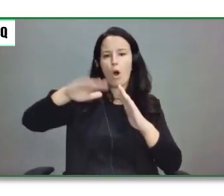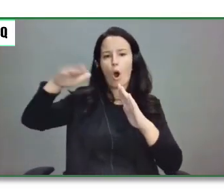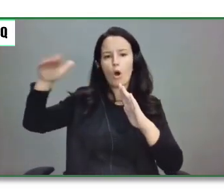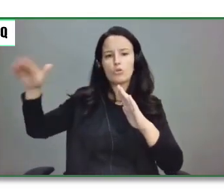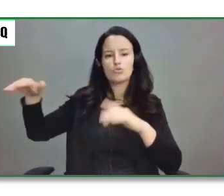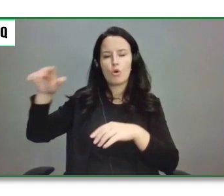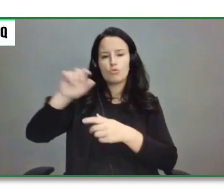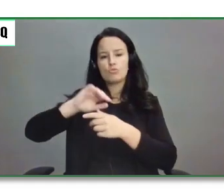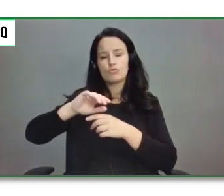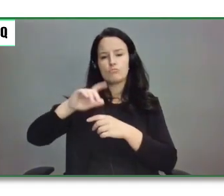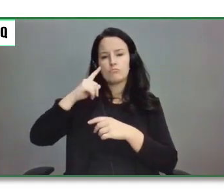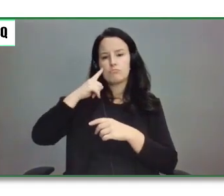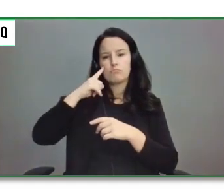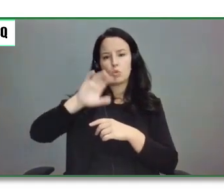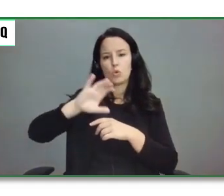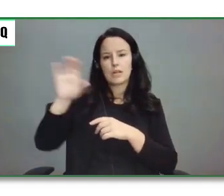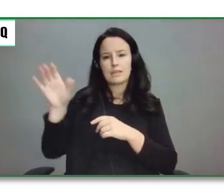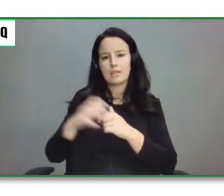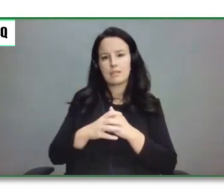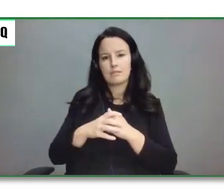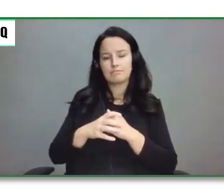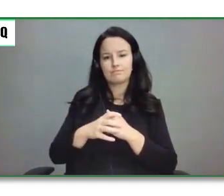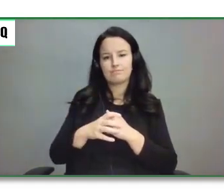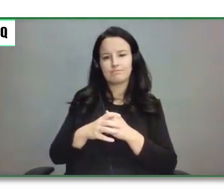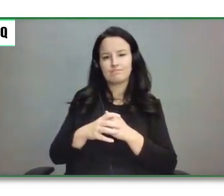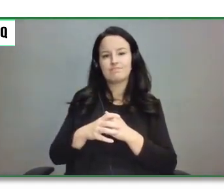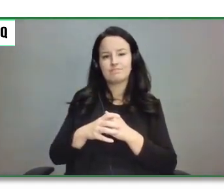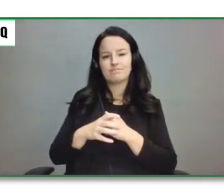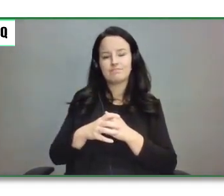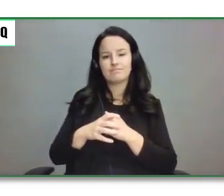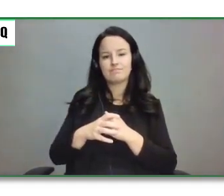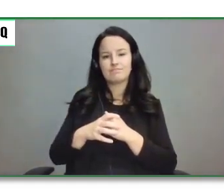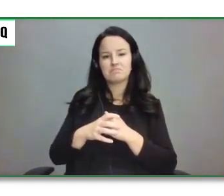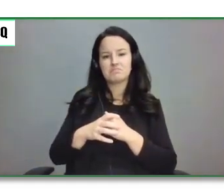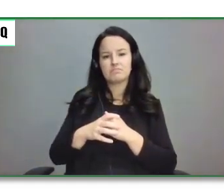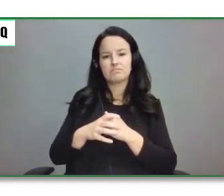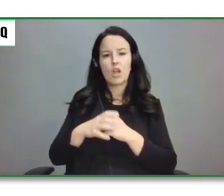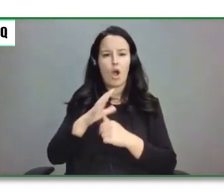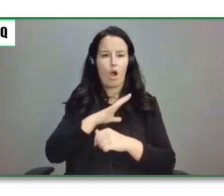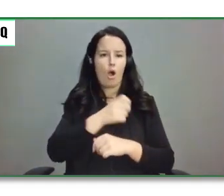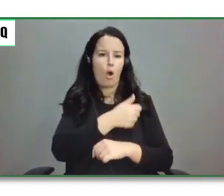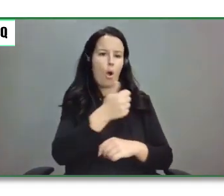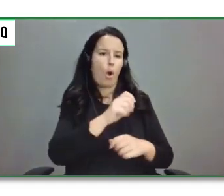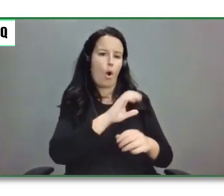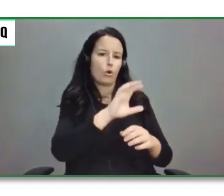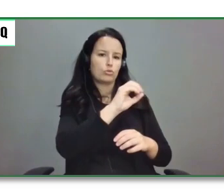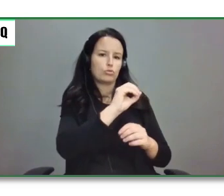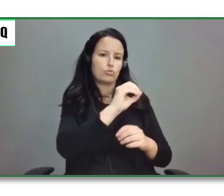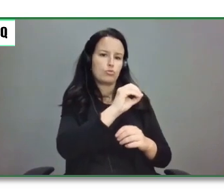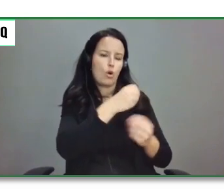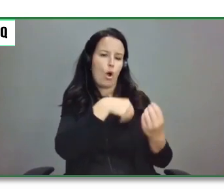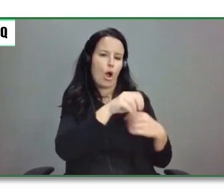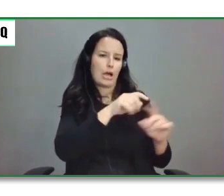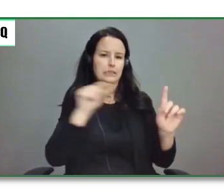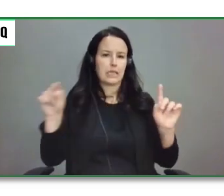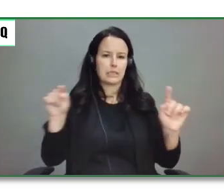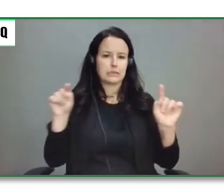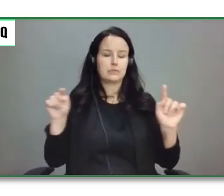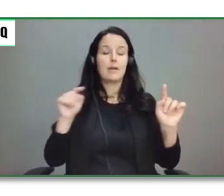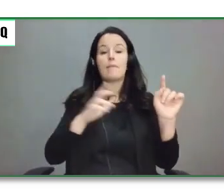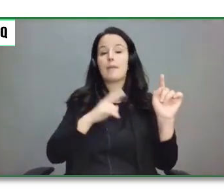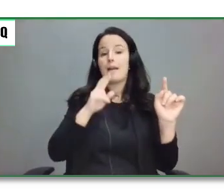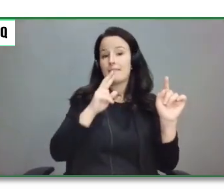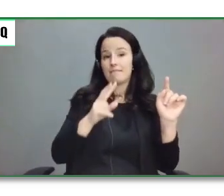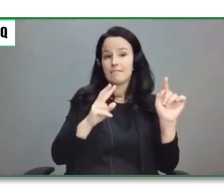est leur organisme frère. Le Chris fait le même travail que l'organisme des Rocheuses. La seule différence, c'est que